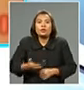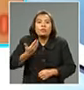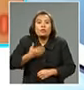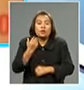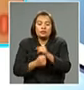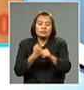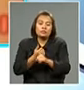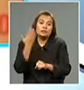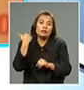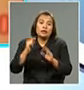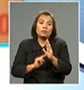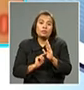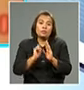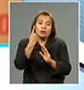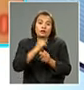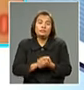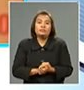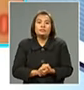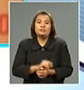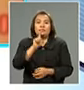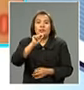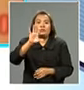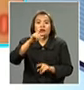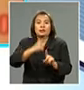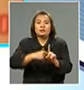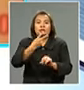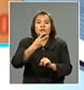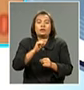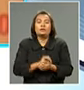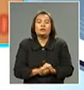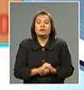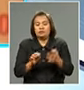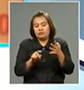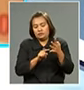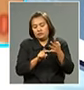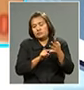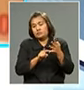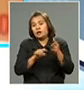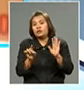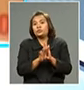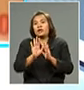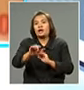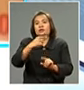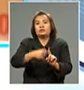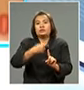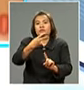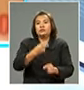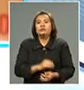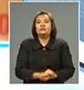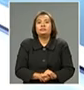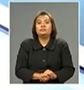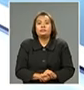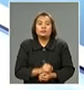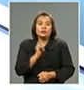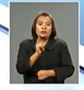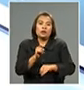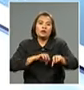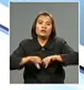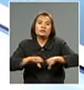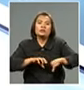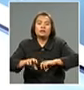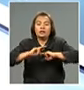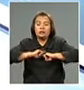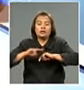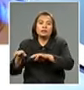ราเริ่มขึ้นในวันที่25กุมภาพันธ์หรือสัปดาห์สุดท้ายของเดือนกุมภาพันธ์เลยนะครับสำหรับสิ่งที่คุณชมต้องเตรียมตัวรับมือกับการเ